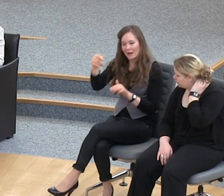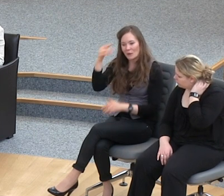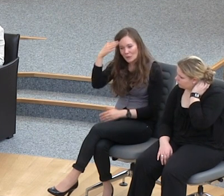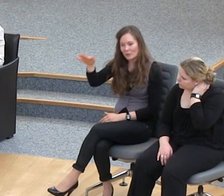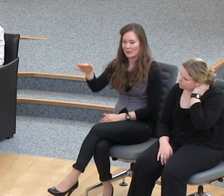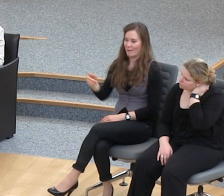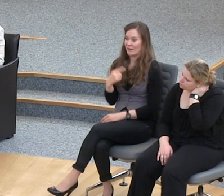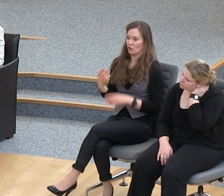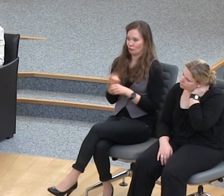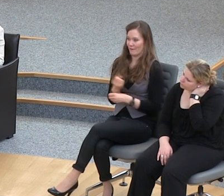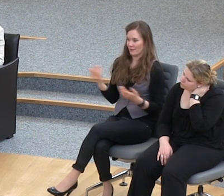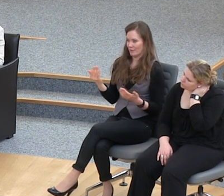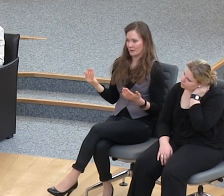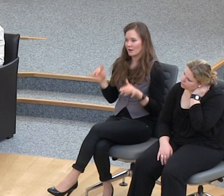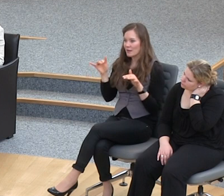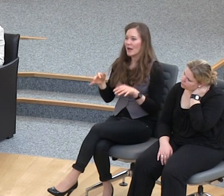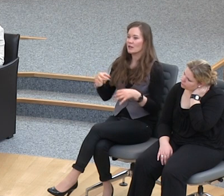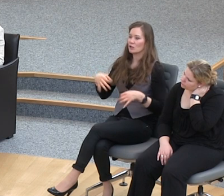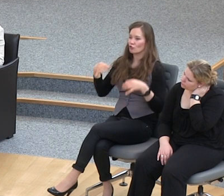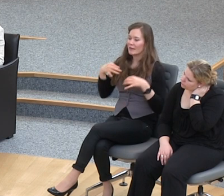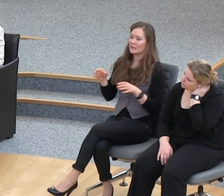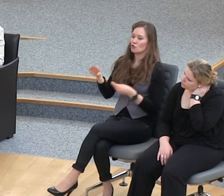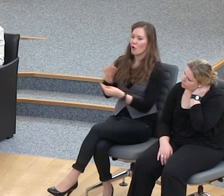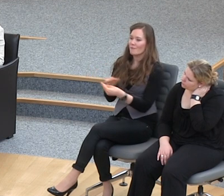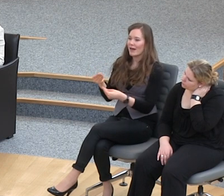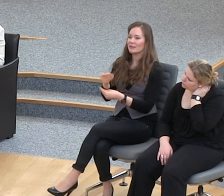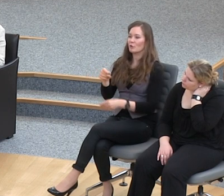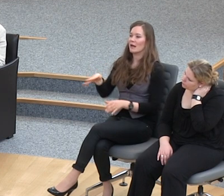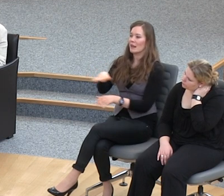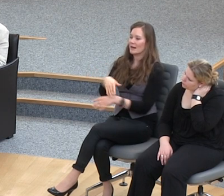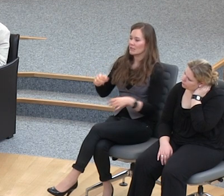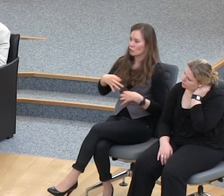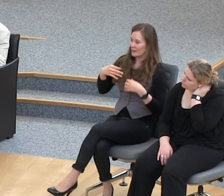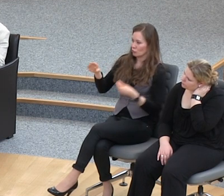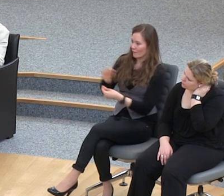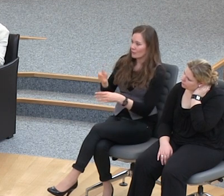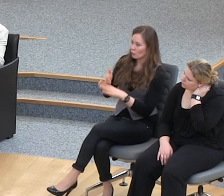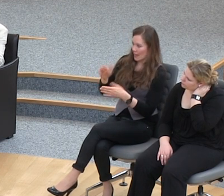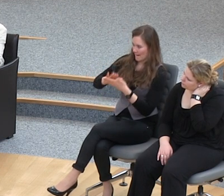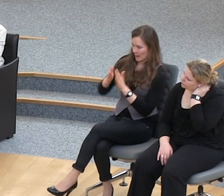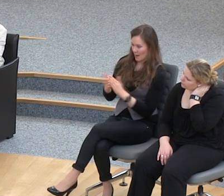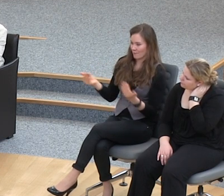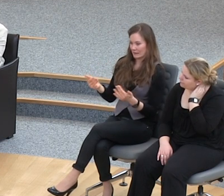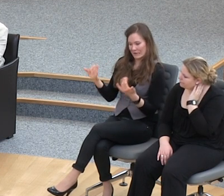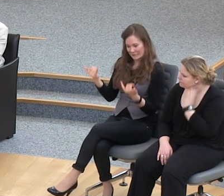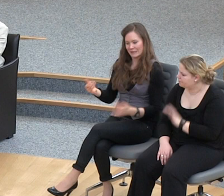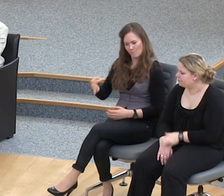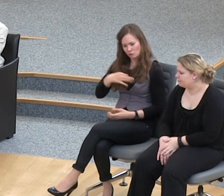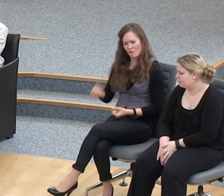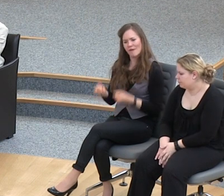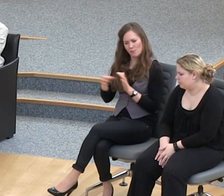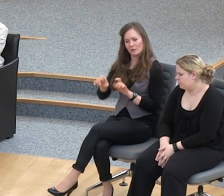geschafft, dass wir in der Gesundheitskonferenz, in der Landesgesundheitskonferenz verabredet haben, das ist jetzt unser